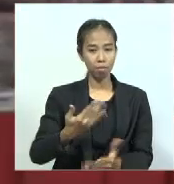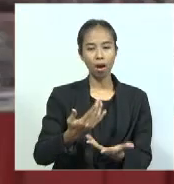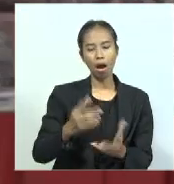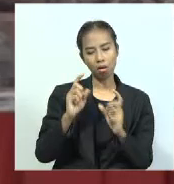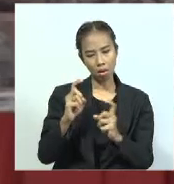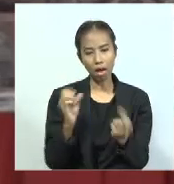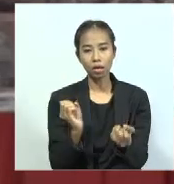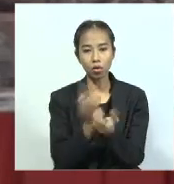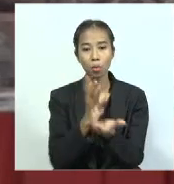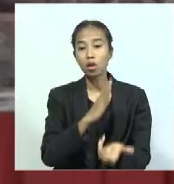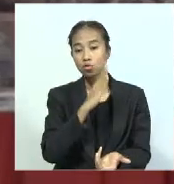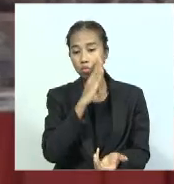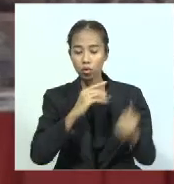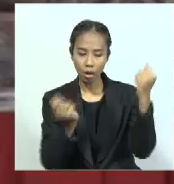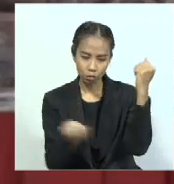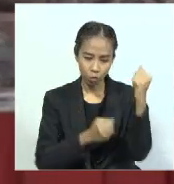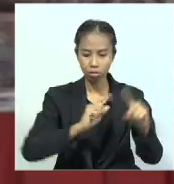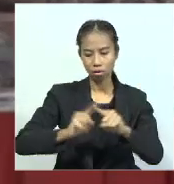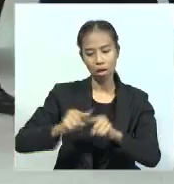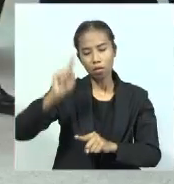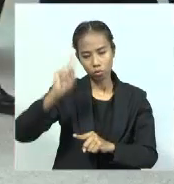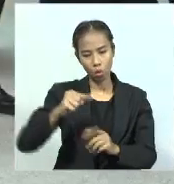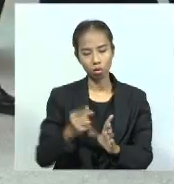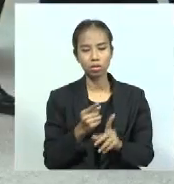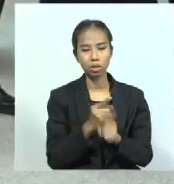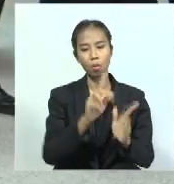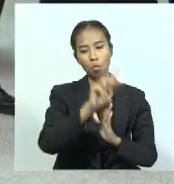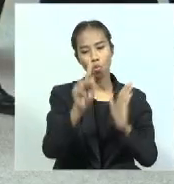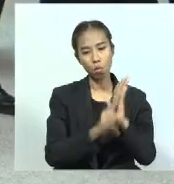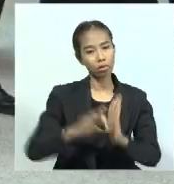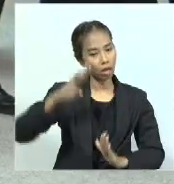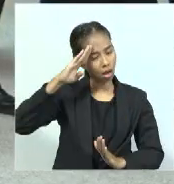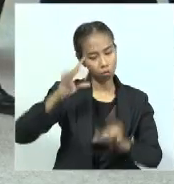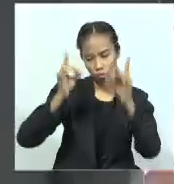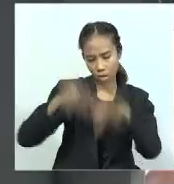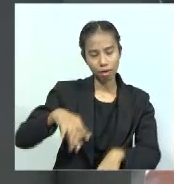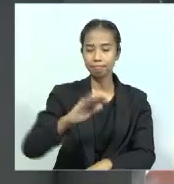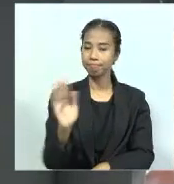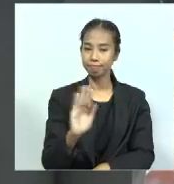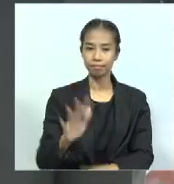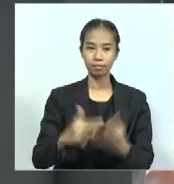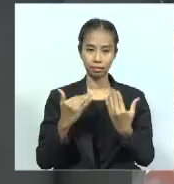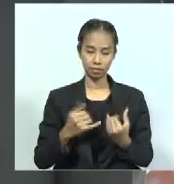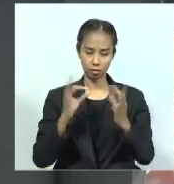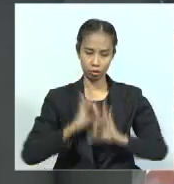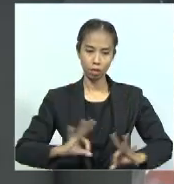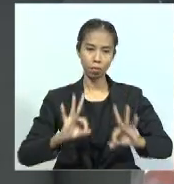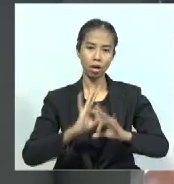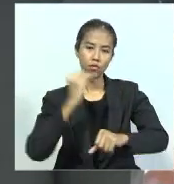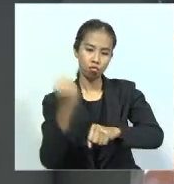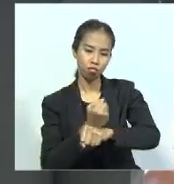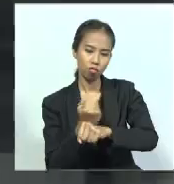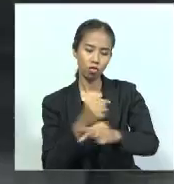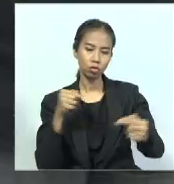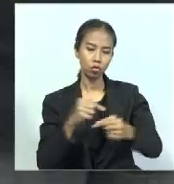ษก็ให้ยึดแบบธรรมเนียมทหารอย่างเคร่งครัดไม่ให้ใช้ความรุนแรงโดยเด็ดขาดนะคะแล้วก็ให้ใช้โอกาสนี้เสริมสร้างวินัยพัฒนาการศึกษ